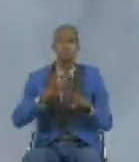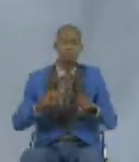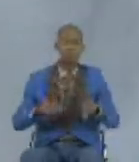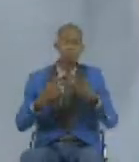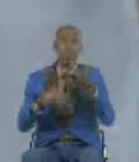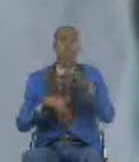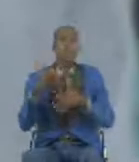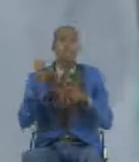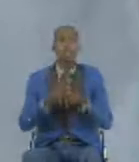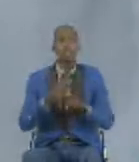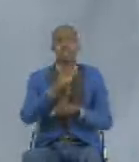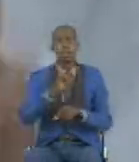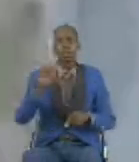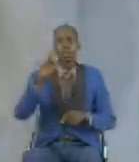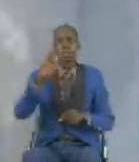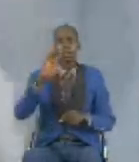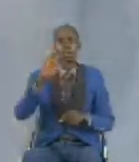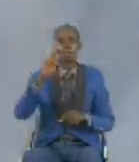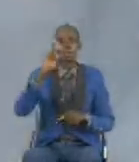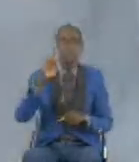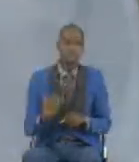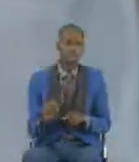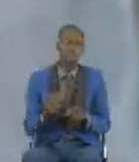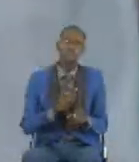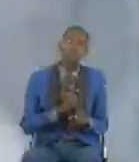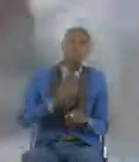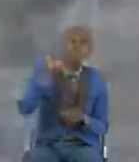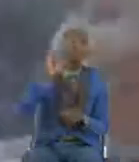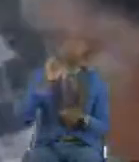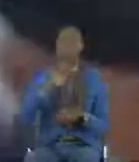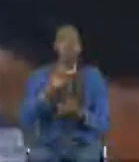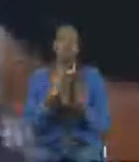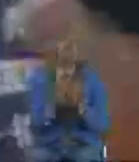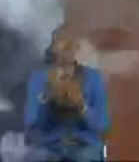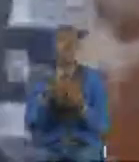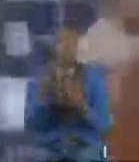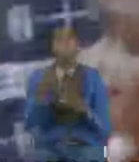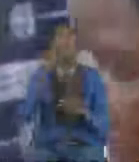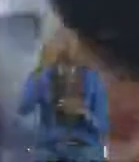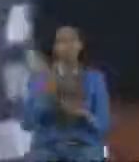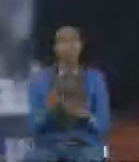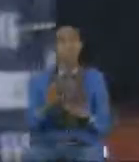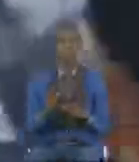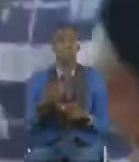et tu vas être lancé comme une missile par la parole de Dieu.